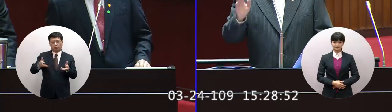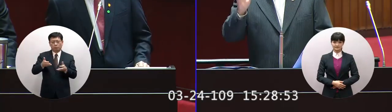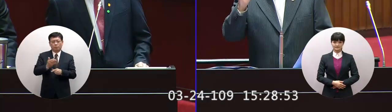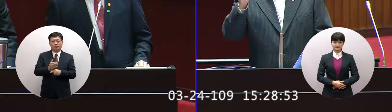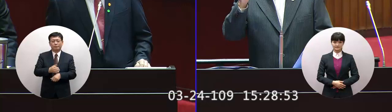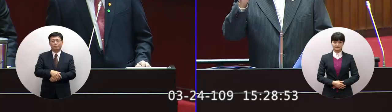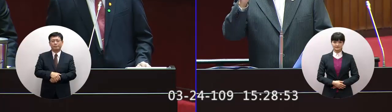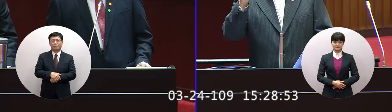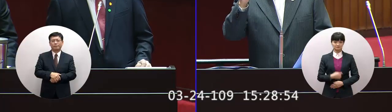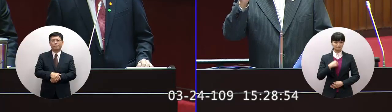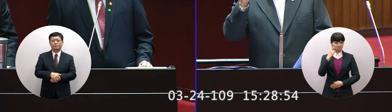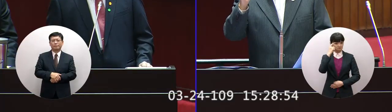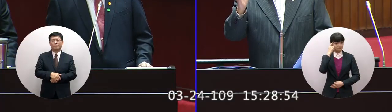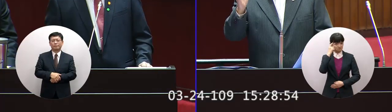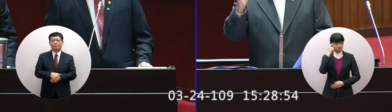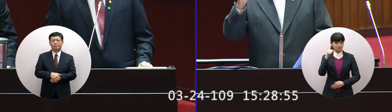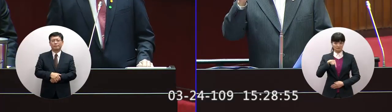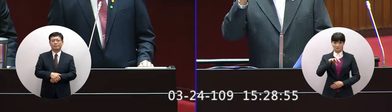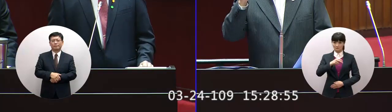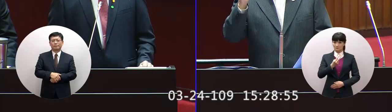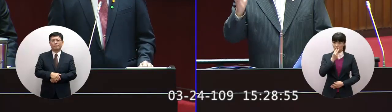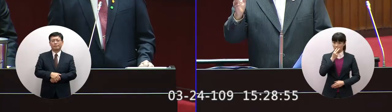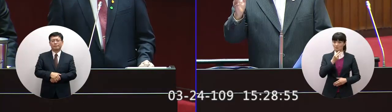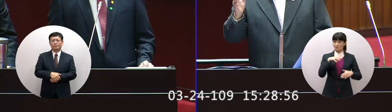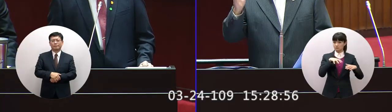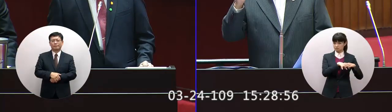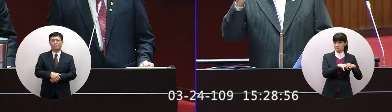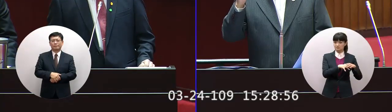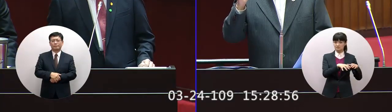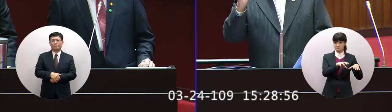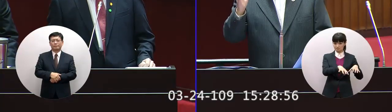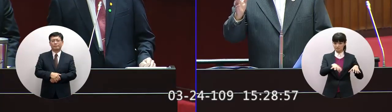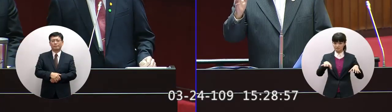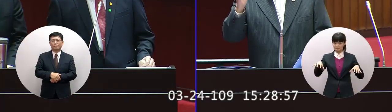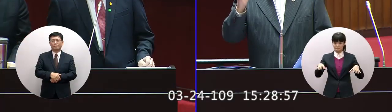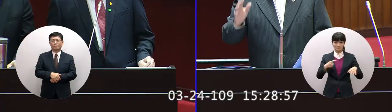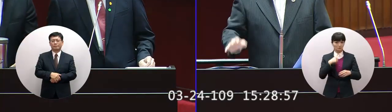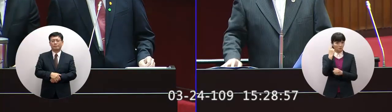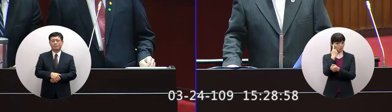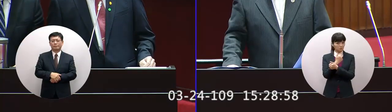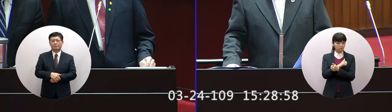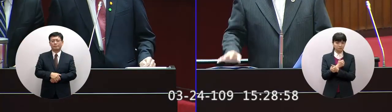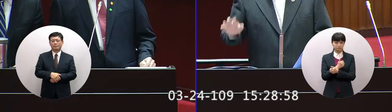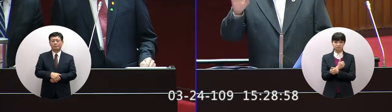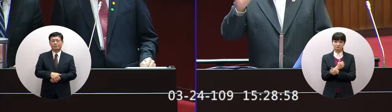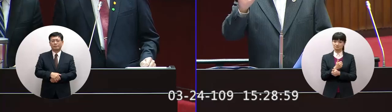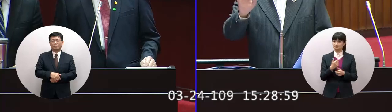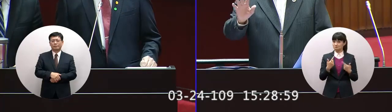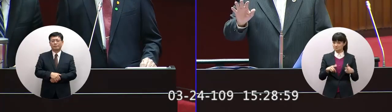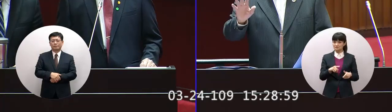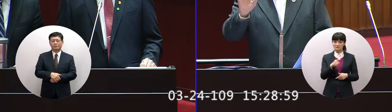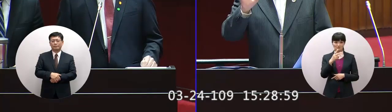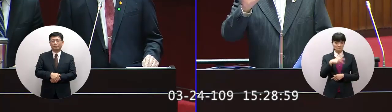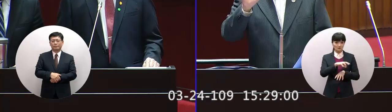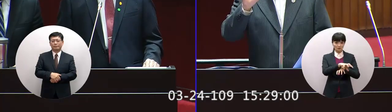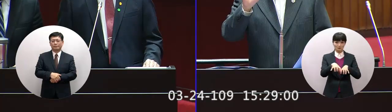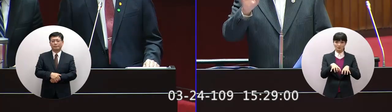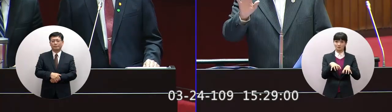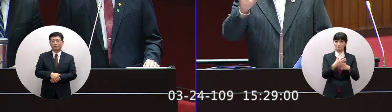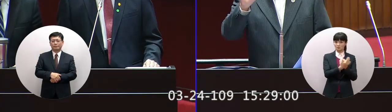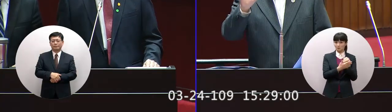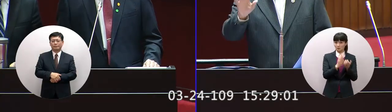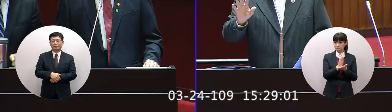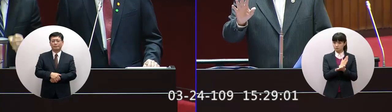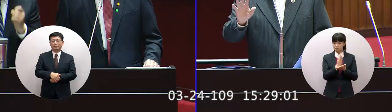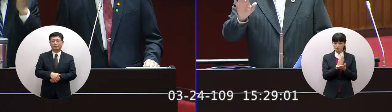行。 我想这个储气站不是考量，它有很多执行面的困难，包含环评是否能